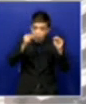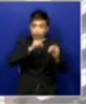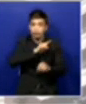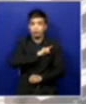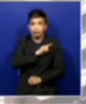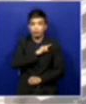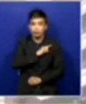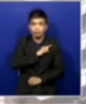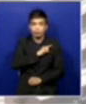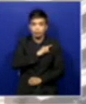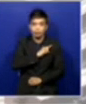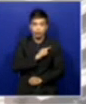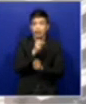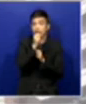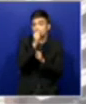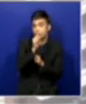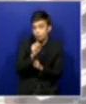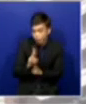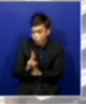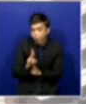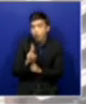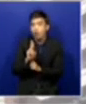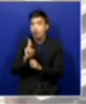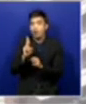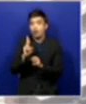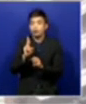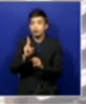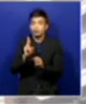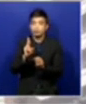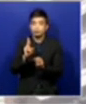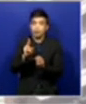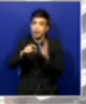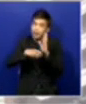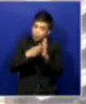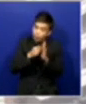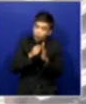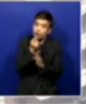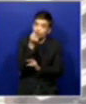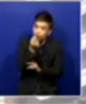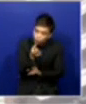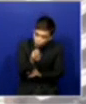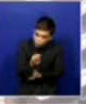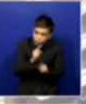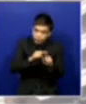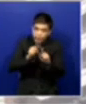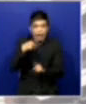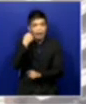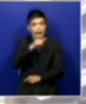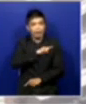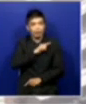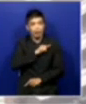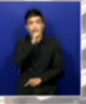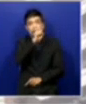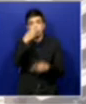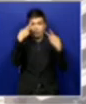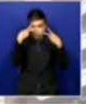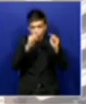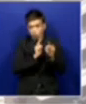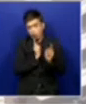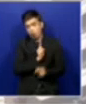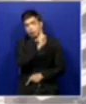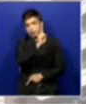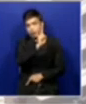ในรายการสำรองจ่ายเพื่อกรณีฉุกเฉินหรือจำเป็นเนี่ยนายยกรัฐมนตรีท่านเดียวเป็นผู้ใช้ครับเพราะฉะนั้นเ